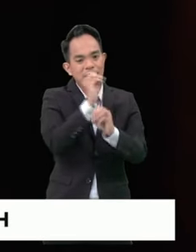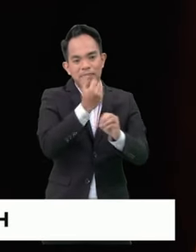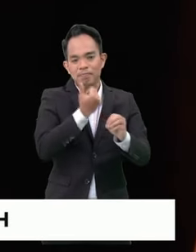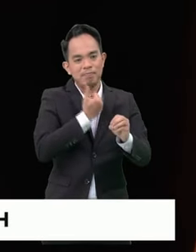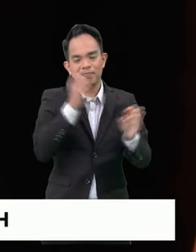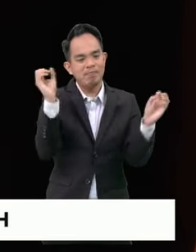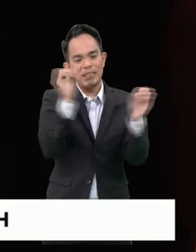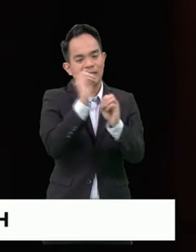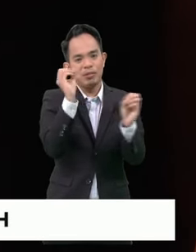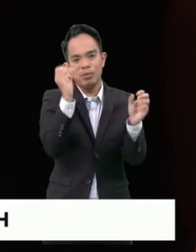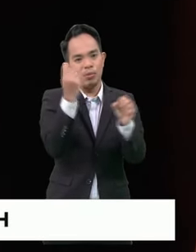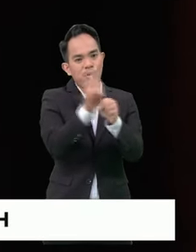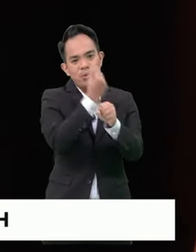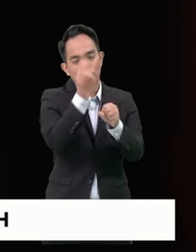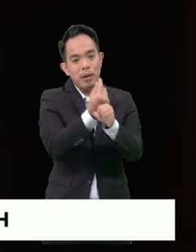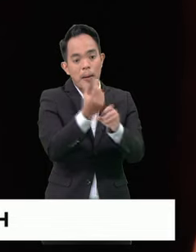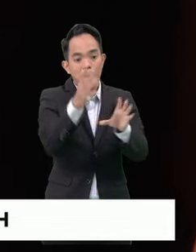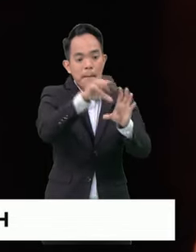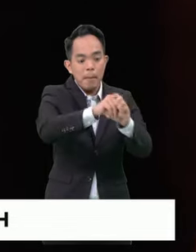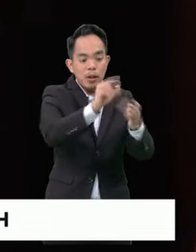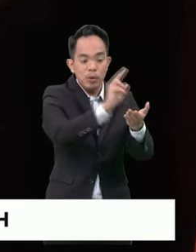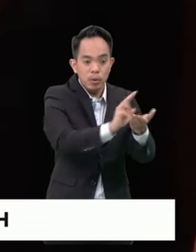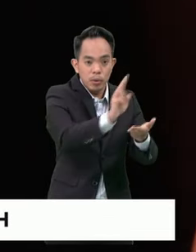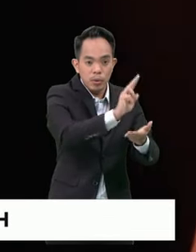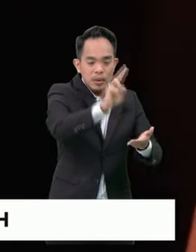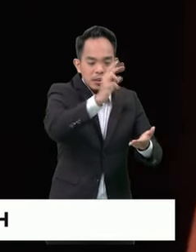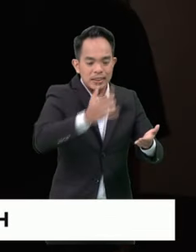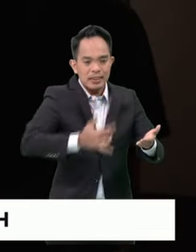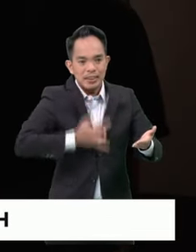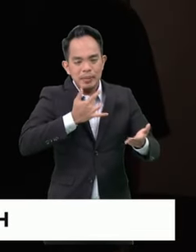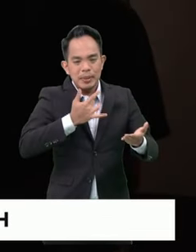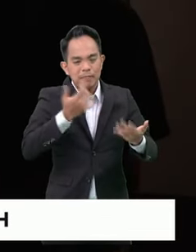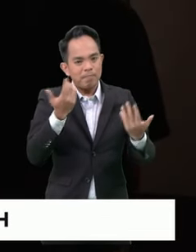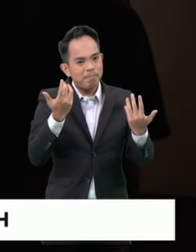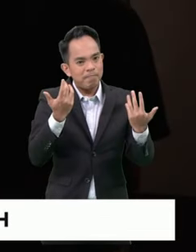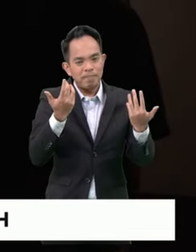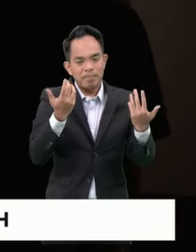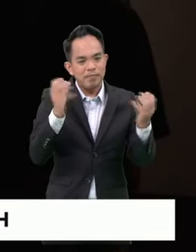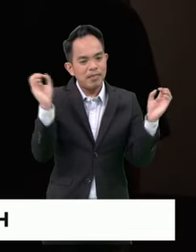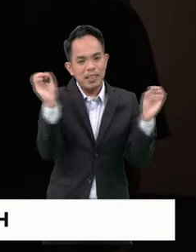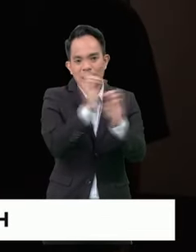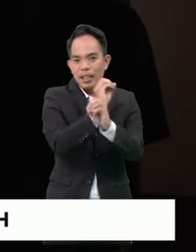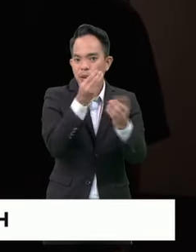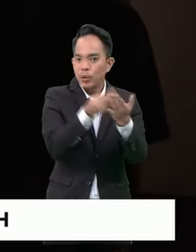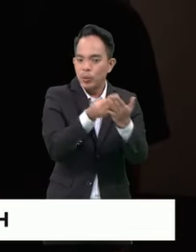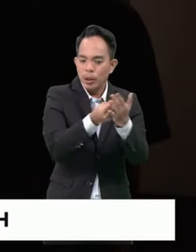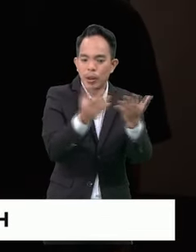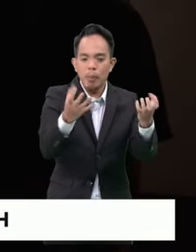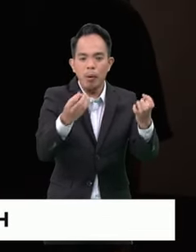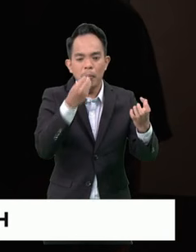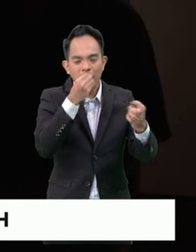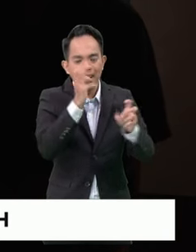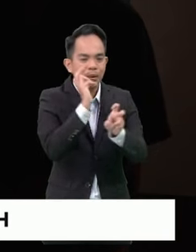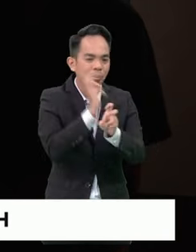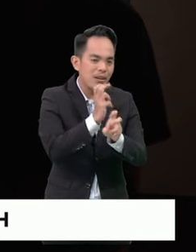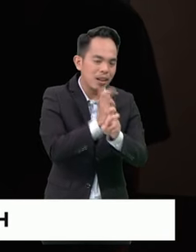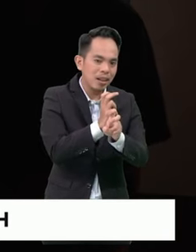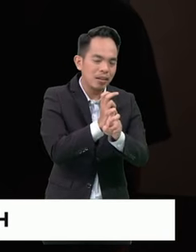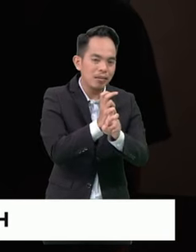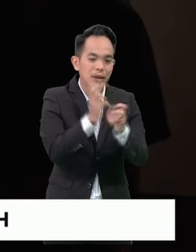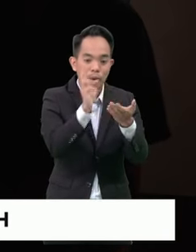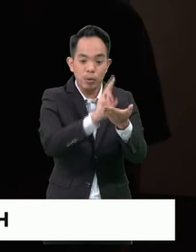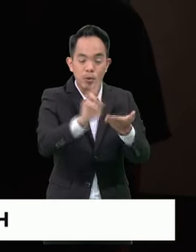And then masuk universiti, still lagi rasa macam tu. Dengan tak ada duitnya, nak makan pun susah. Satu